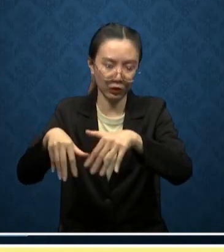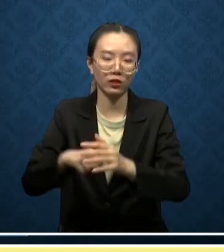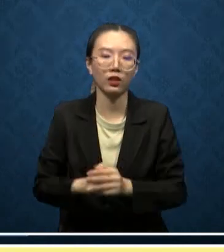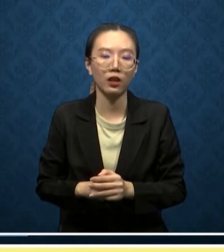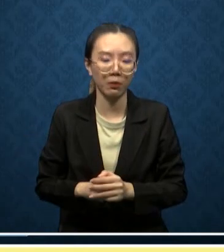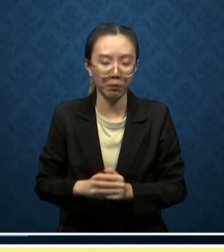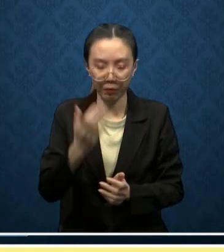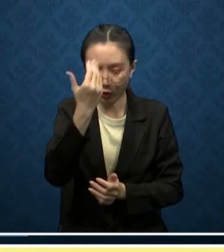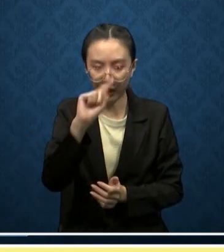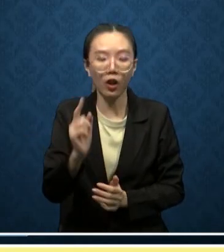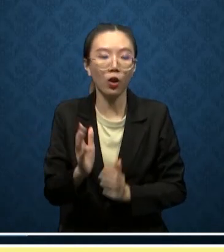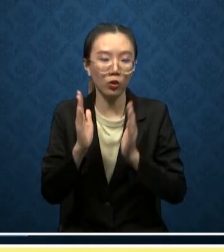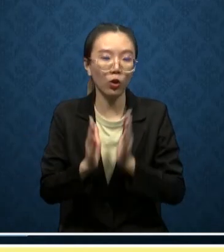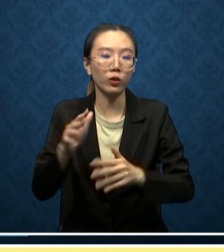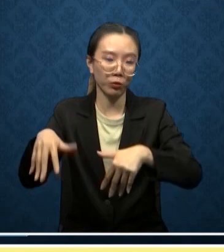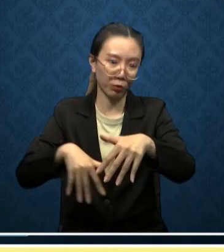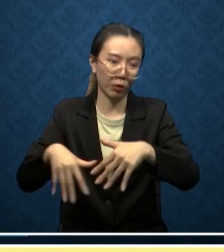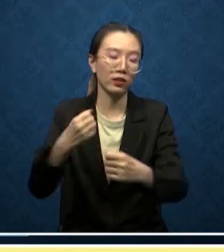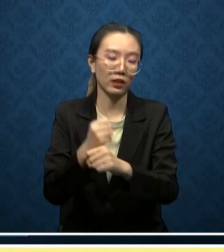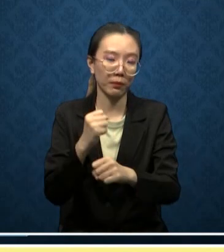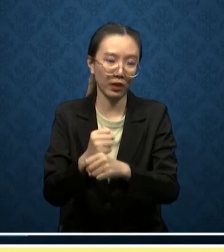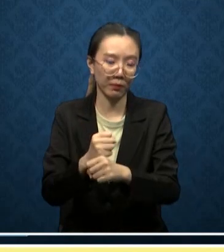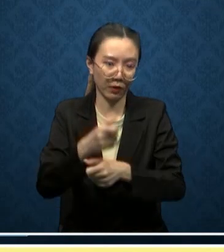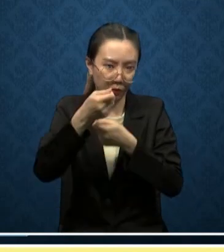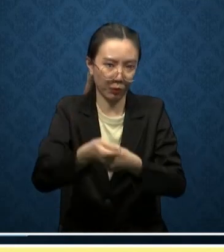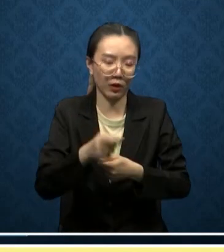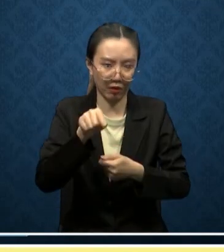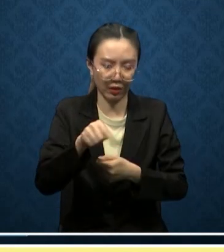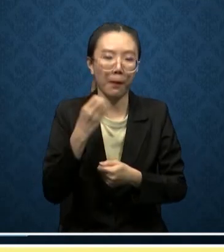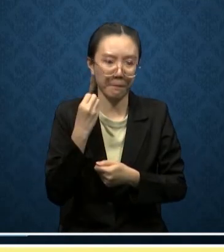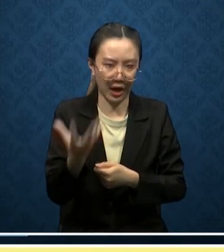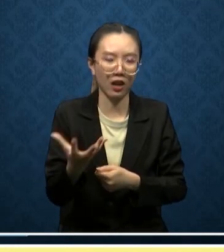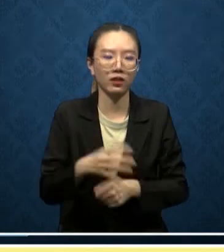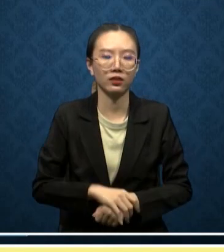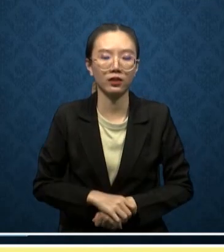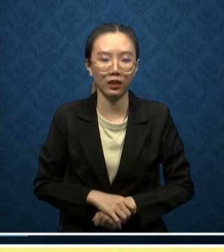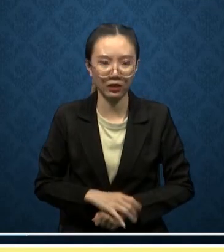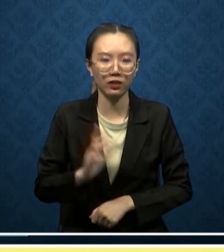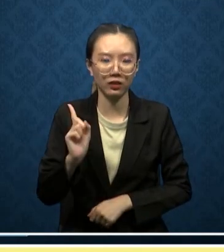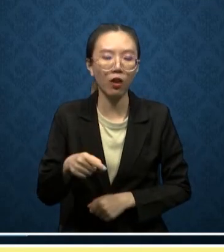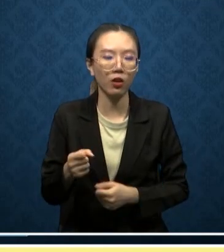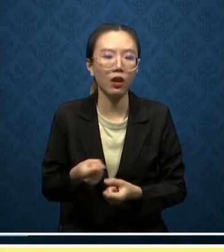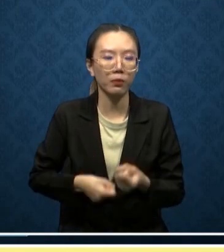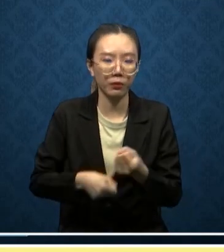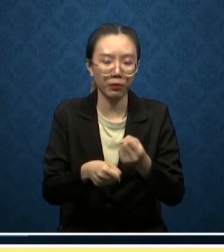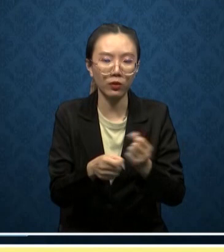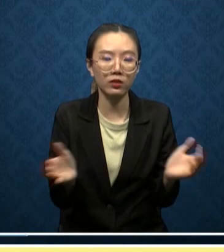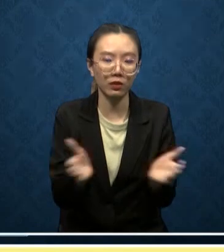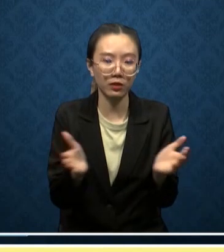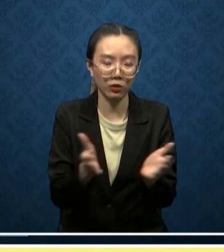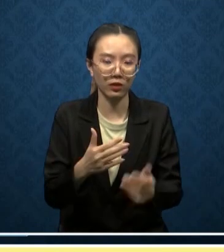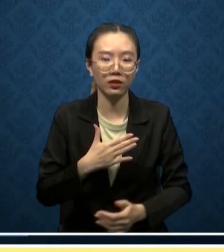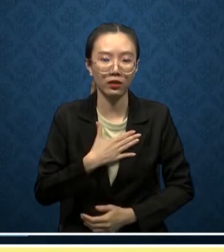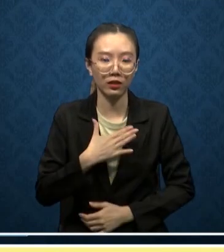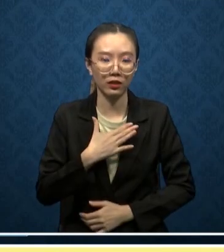ตรงนี้ค่อนข้างเยอะเพราั้นการดูแลหรือการขับเคลื่อนเนี่ยต้องใช้ระะเวลาและความชัดเจนของการขับเคลื่อนของเรื่องนั้นๆครับขออนุญาตที่จะเสนอเป็น